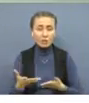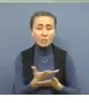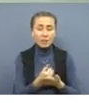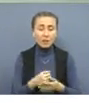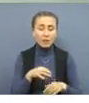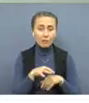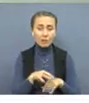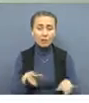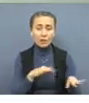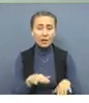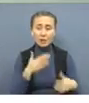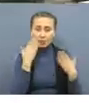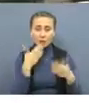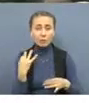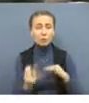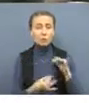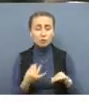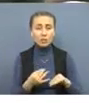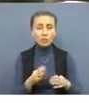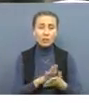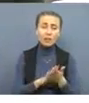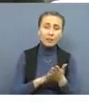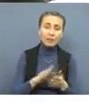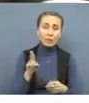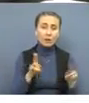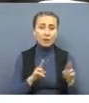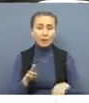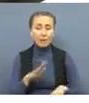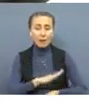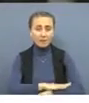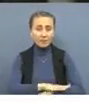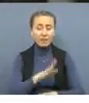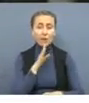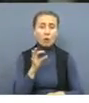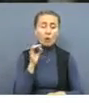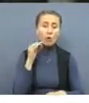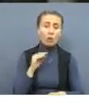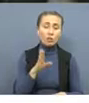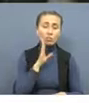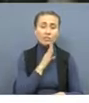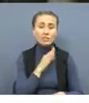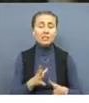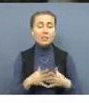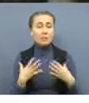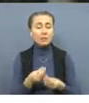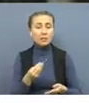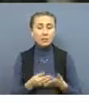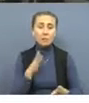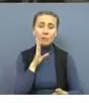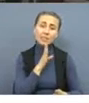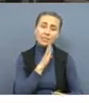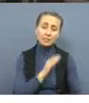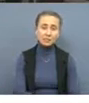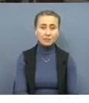ходе мероприятия, прочитаны и обсуждены доклады о правилах поведения девушек, о роли женщины, семейных ценностях и материнстве.